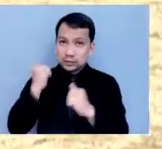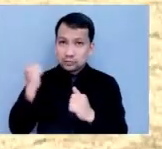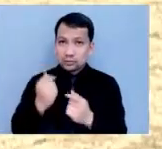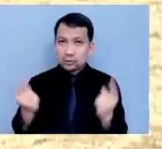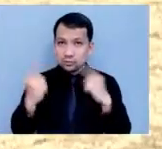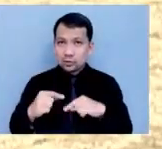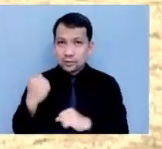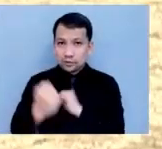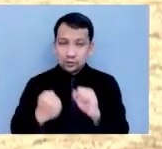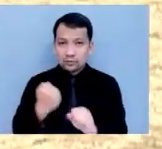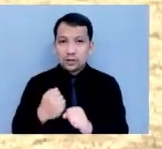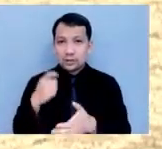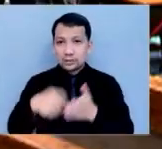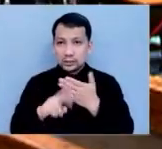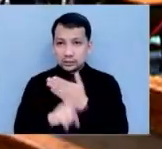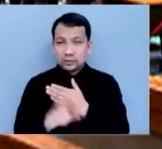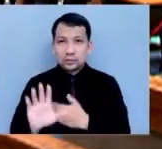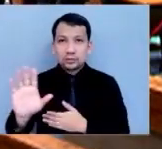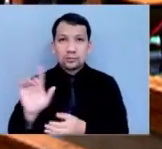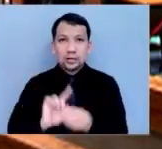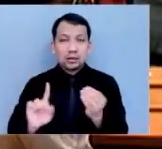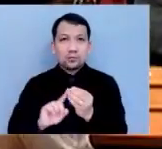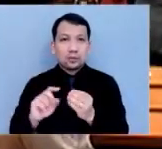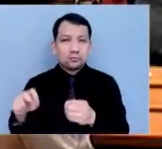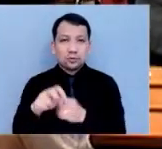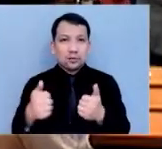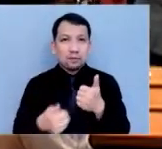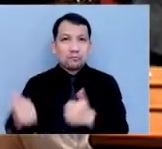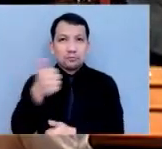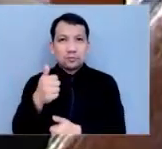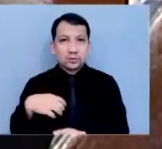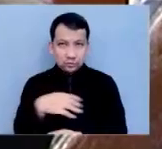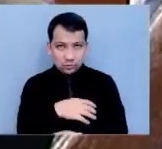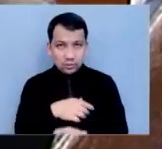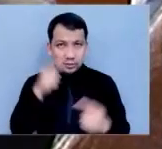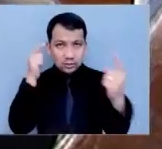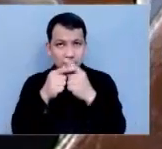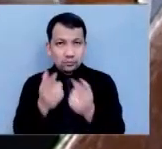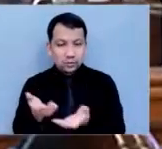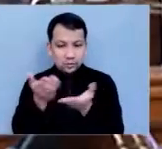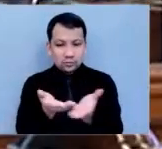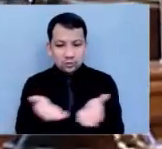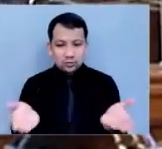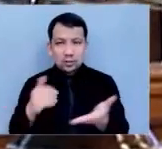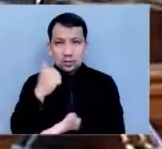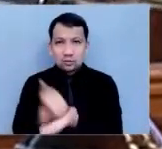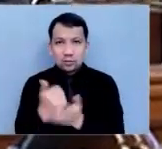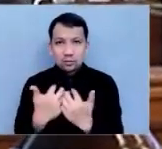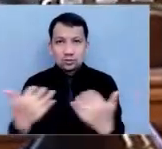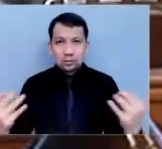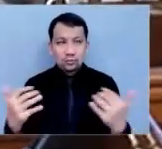ngayong taon ang tax refund sa mga turista. Pasado na kasi ang panukala sa Kamara at target ilapag sa plenaryo ng Senado sa susunod na